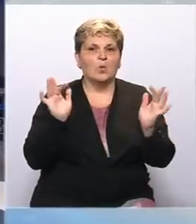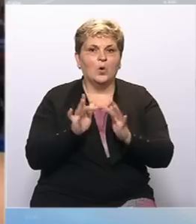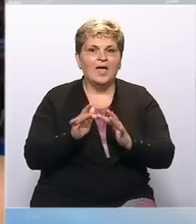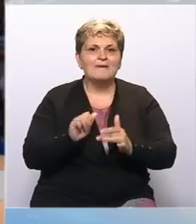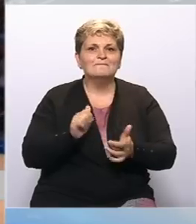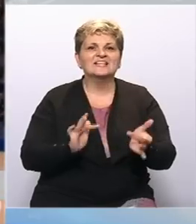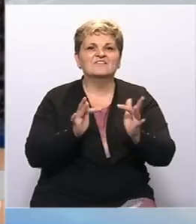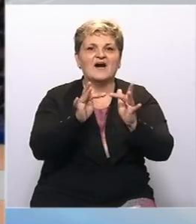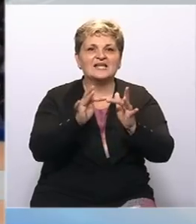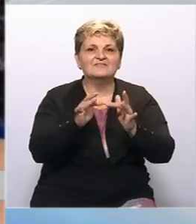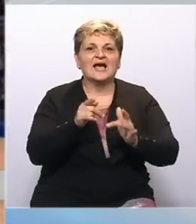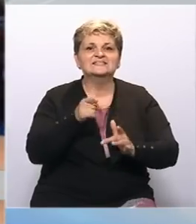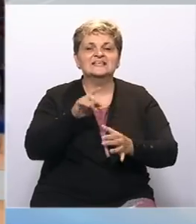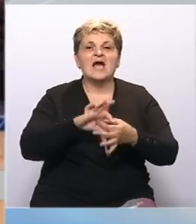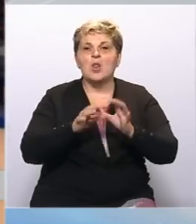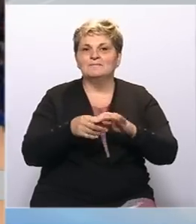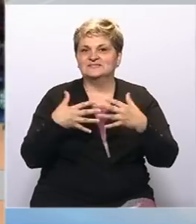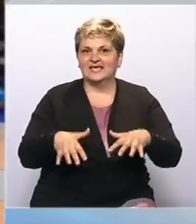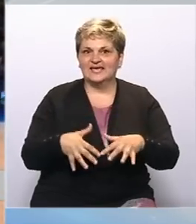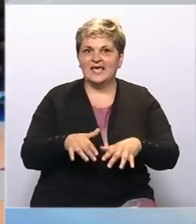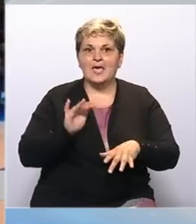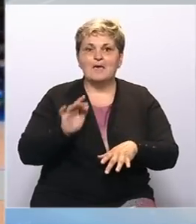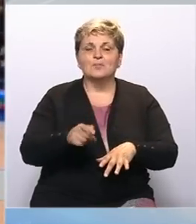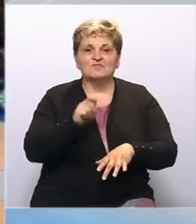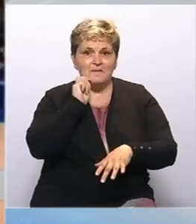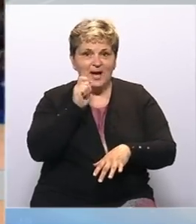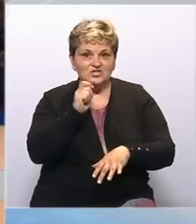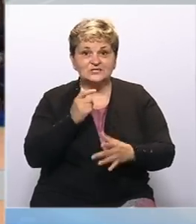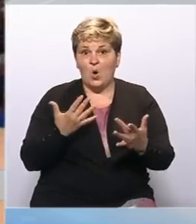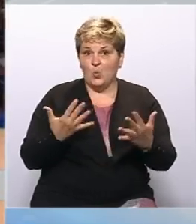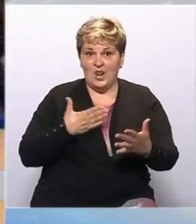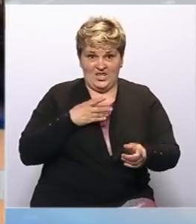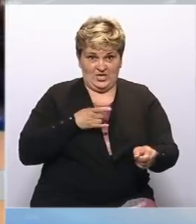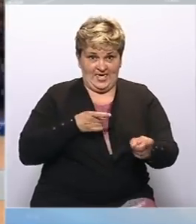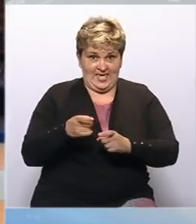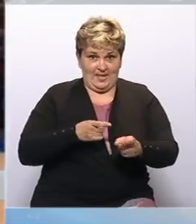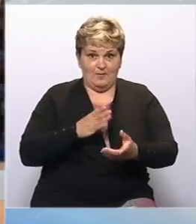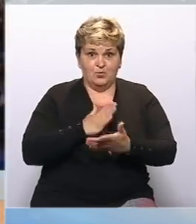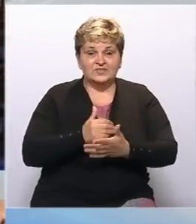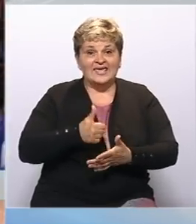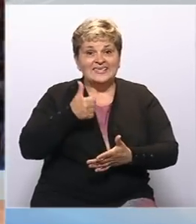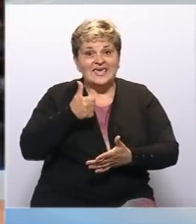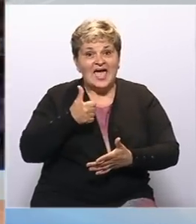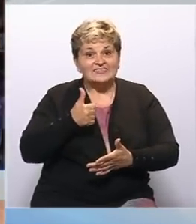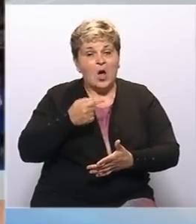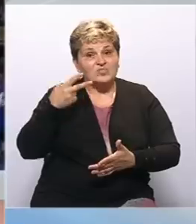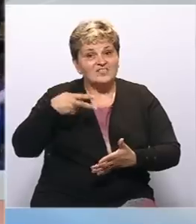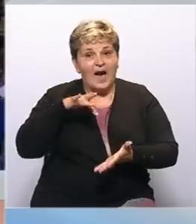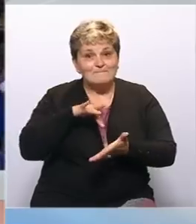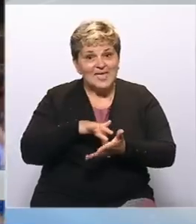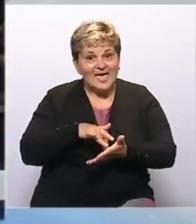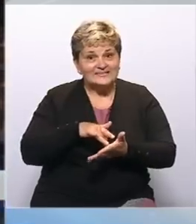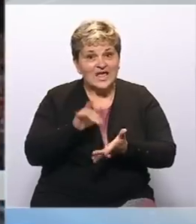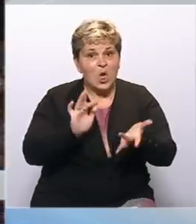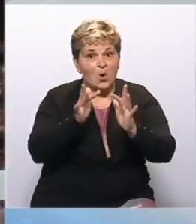utakmicu pred kvalifikacionog turnira za olimpijske igre. Protivnik je Mađarska. Ukoliko naša reprezentacija zauzme jedno od prva dva mjesta na